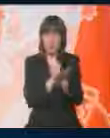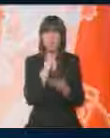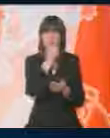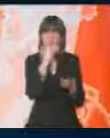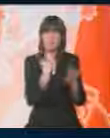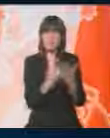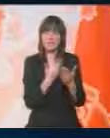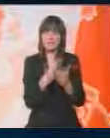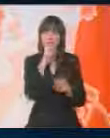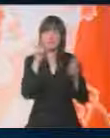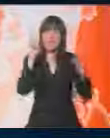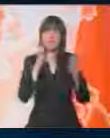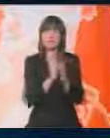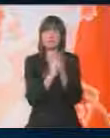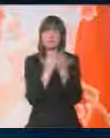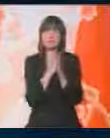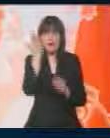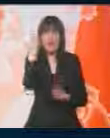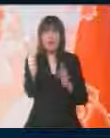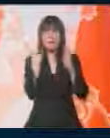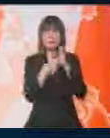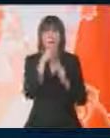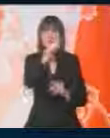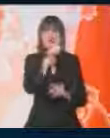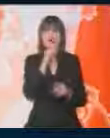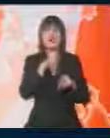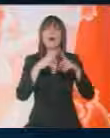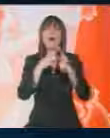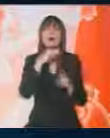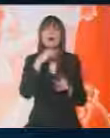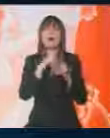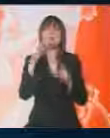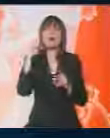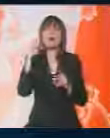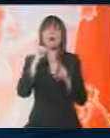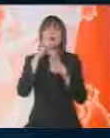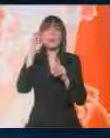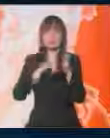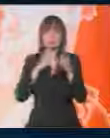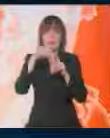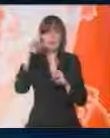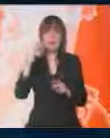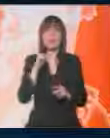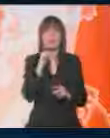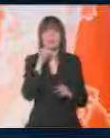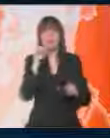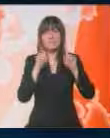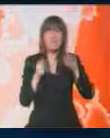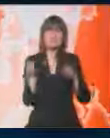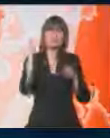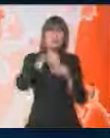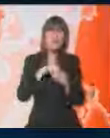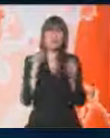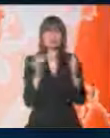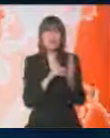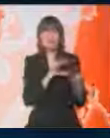za sad zasnivaju na navodima iz knjige bivše tužiteljke Haškog tribunala Karla Del Ponte i nekim dodatnim,